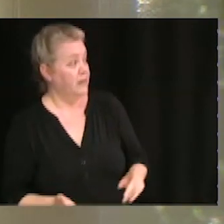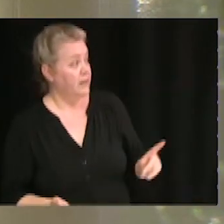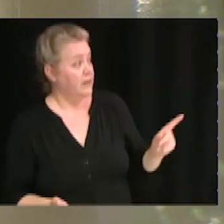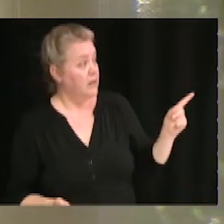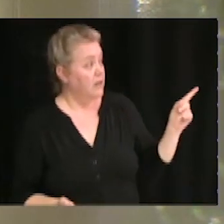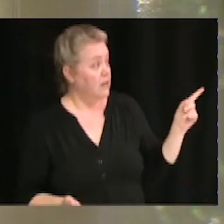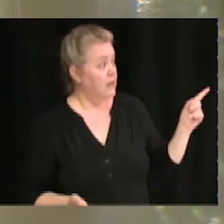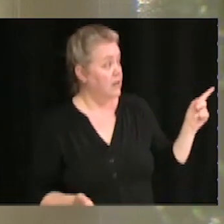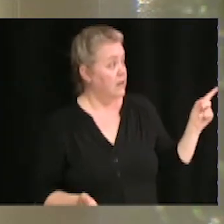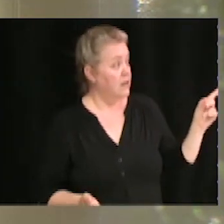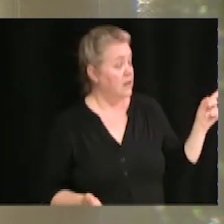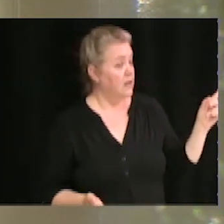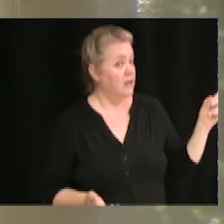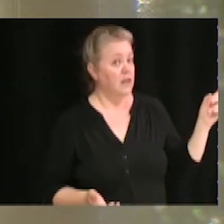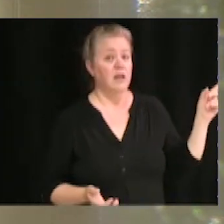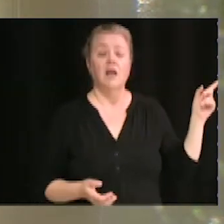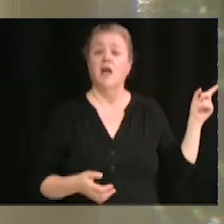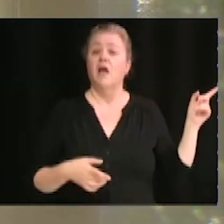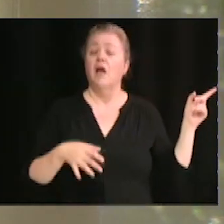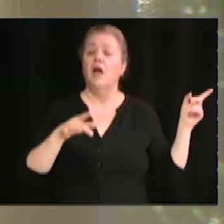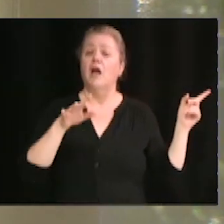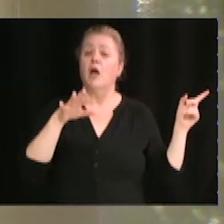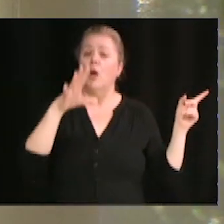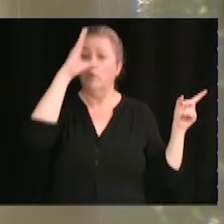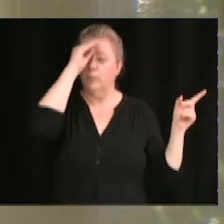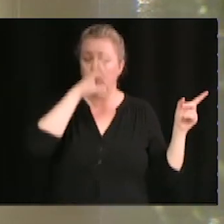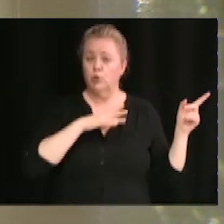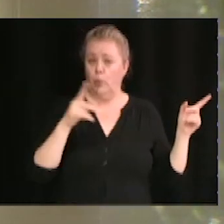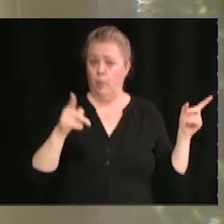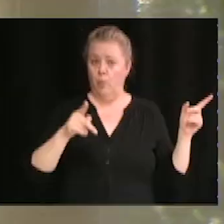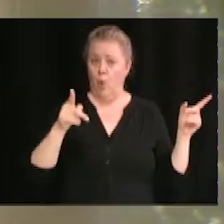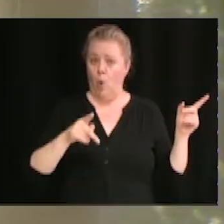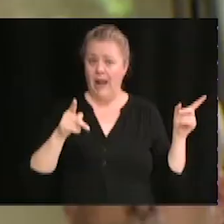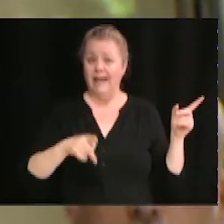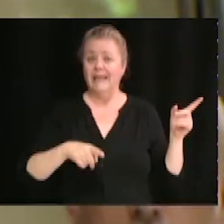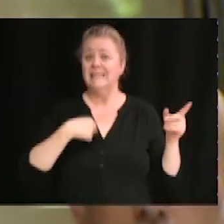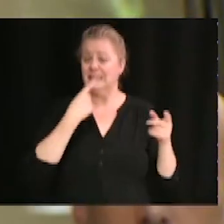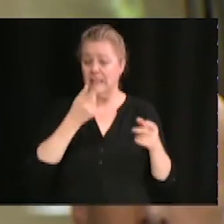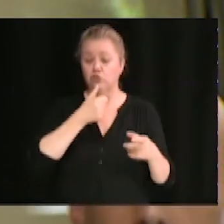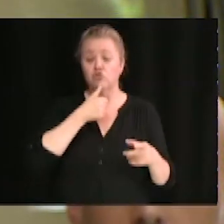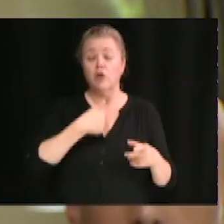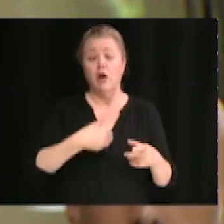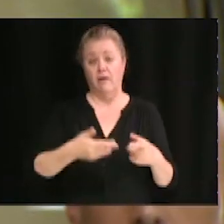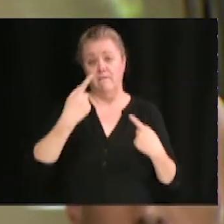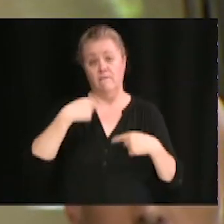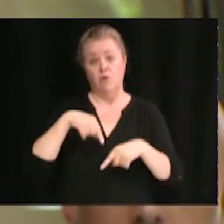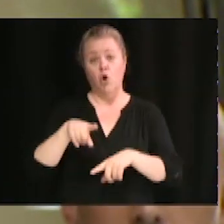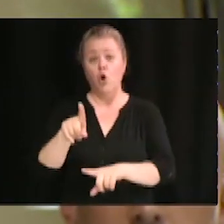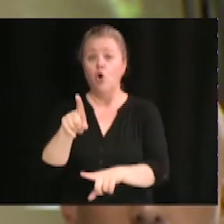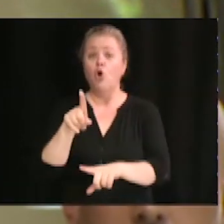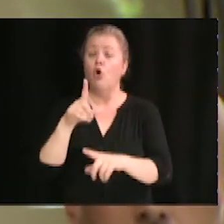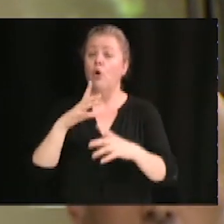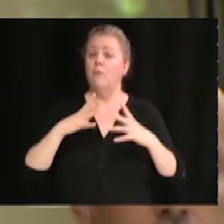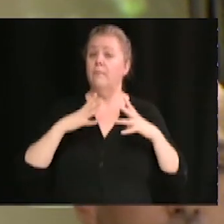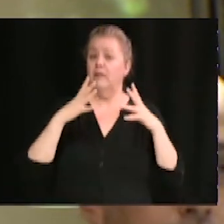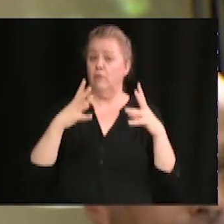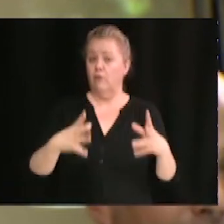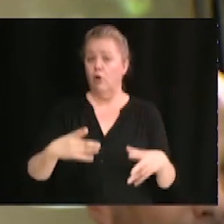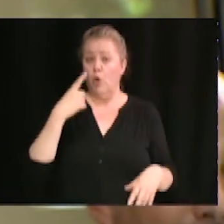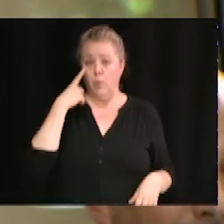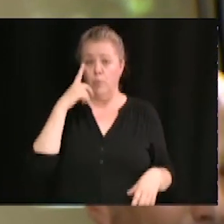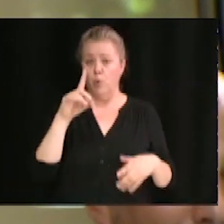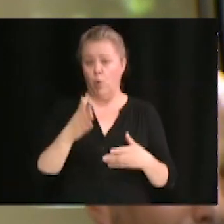les instructions de ce comité-là. On va aller faire du bénévolat. J'ai plusieurs de mes collègues qui ont dit oui, oui, on veut aller aider. Alors,